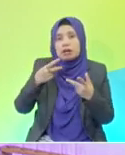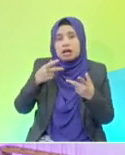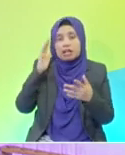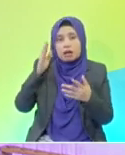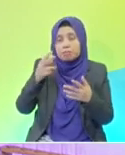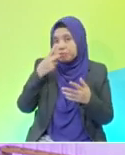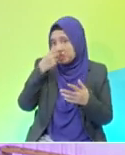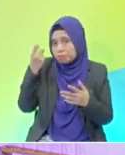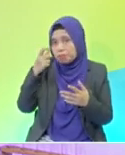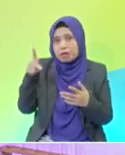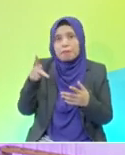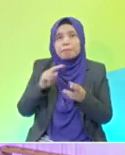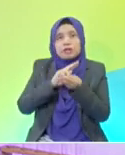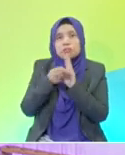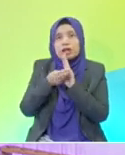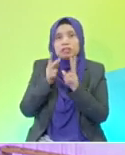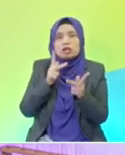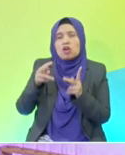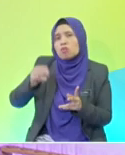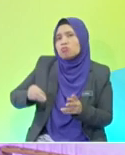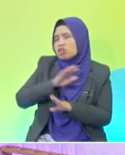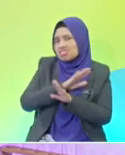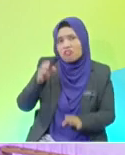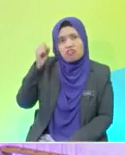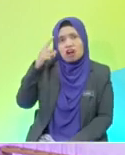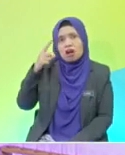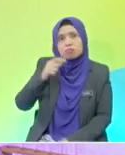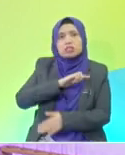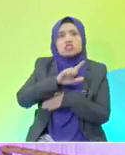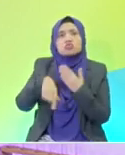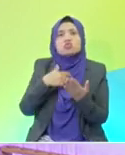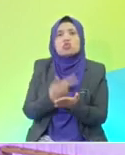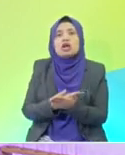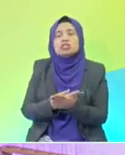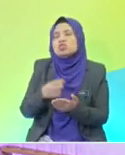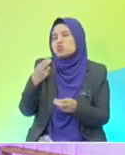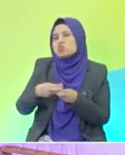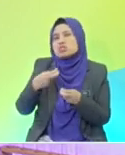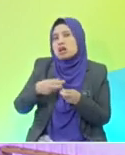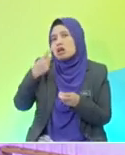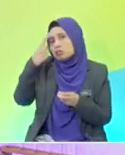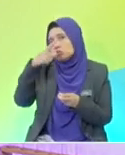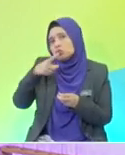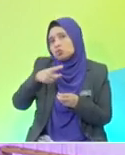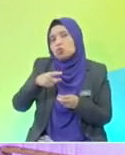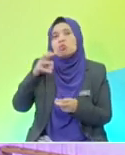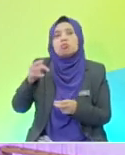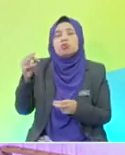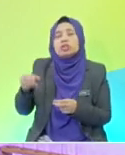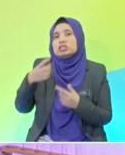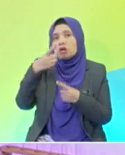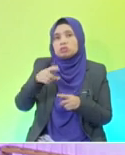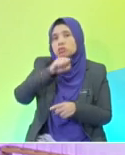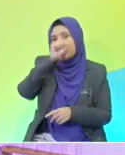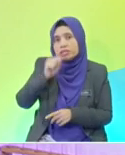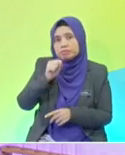calon atau pemuri tidak memahami keseluruhan Raja adalah sugar untuk murid ataupun calon menjawab soal